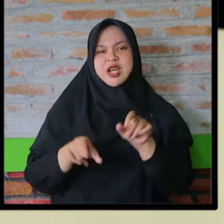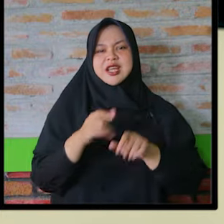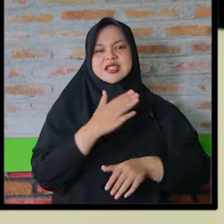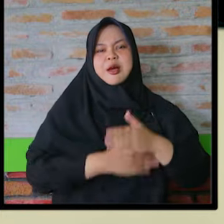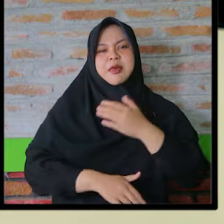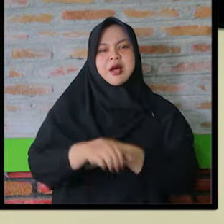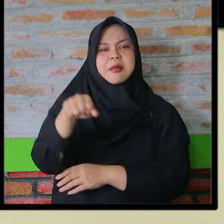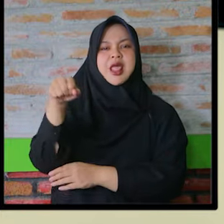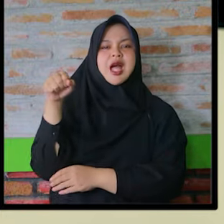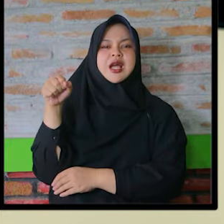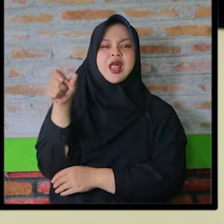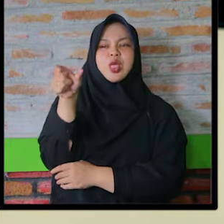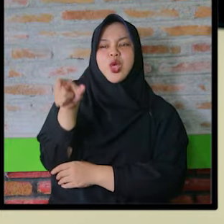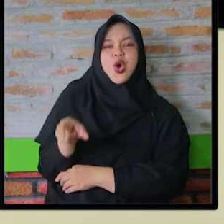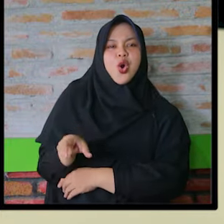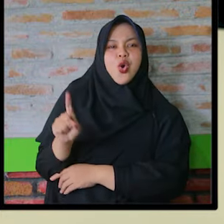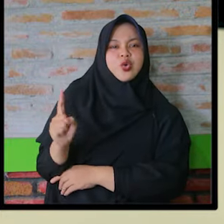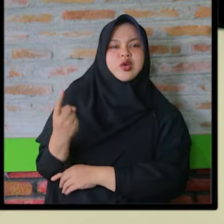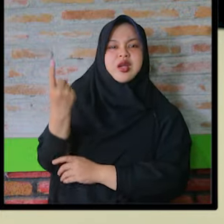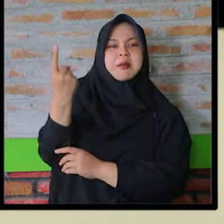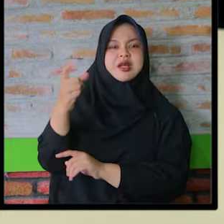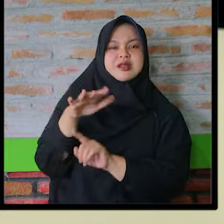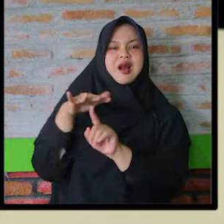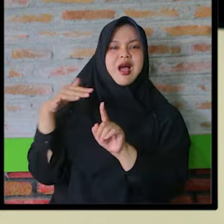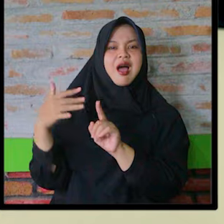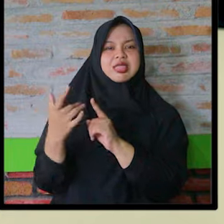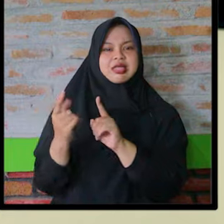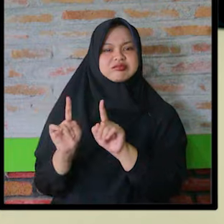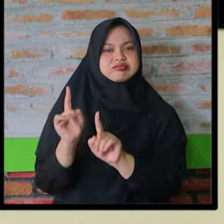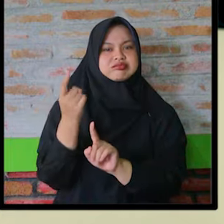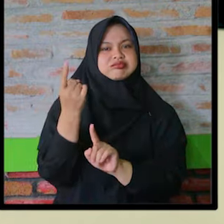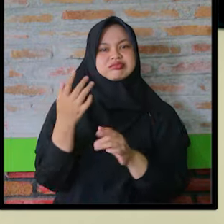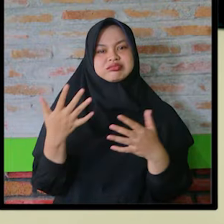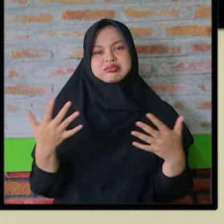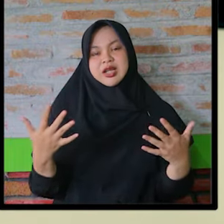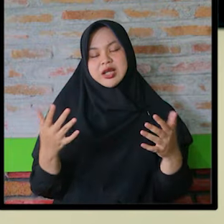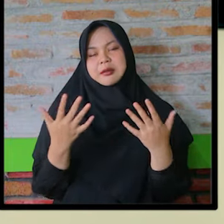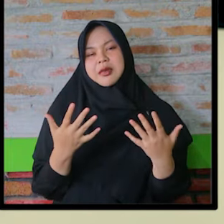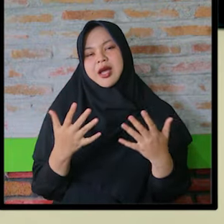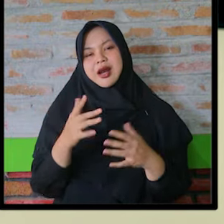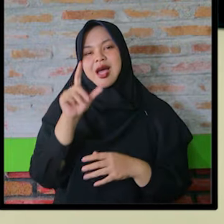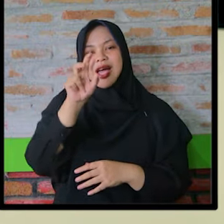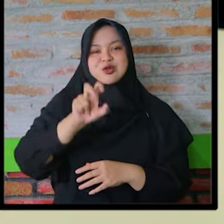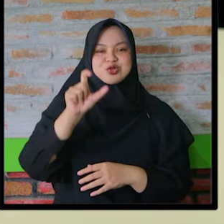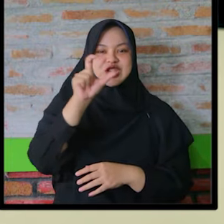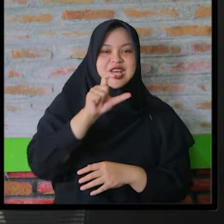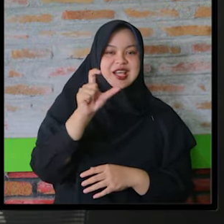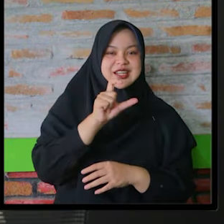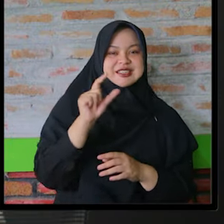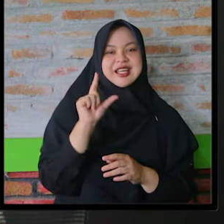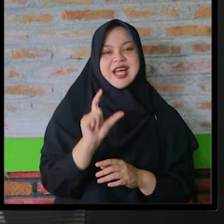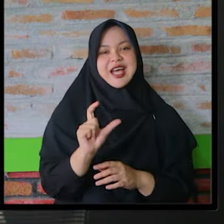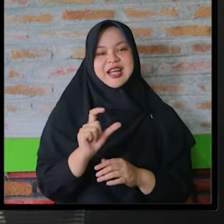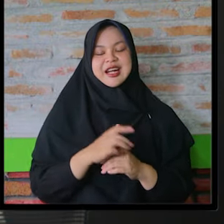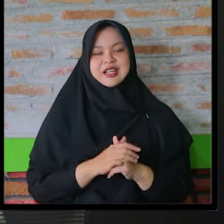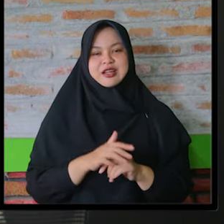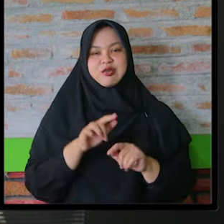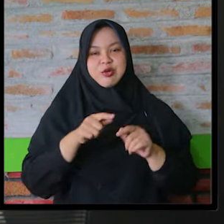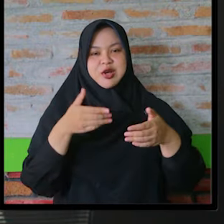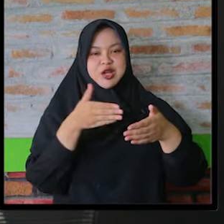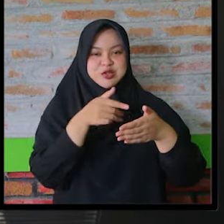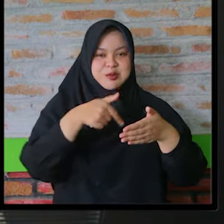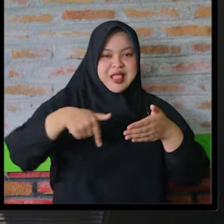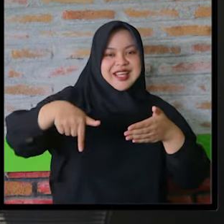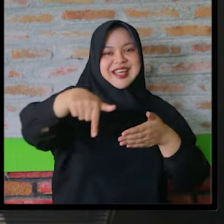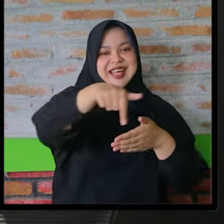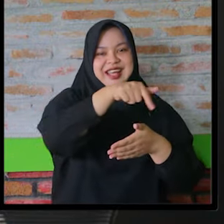pelakunya tokoh masyarakat di situ yo ya gimana kita harus cari cara supaya dapatya walaupun harus melingkar-lingkar